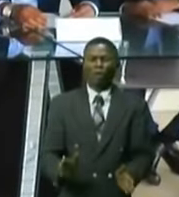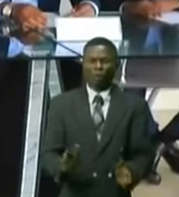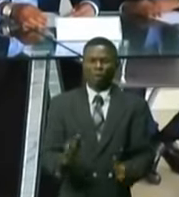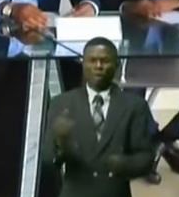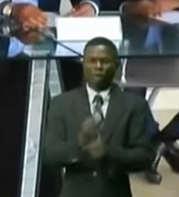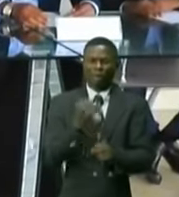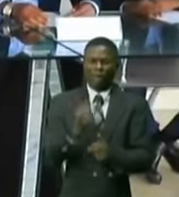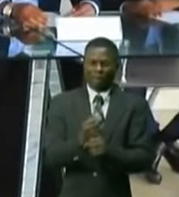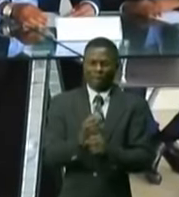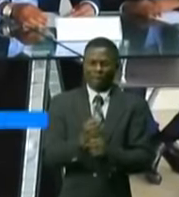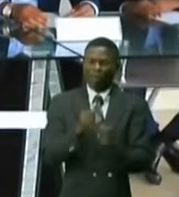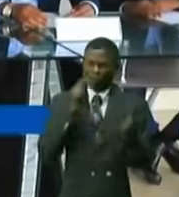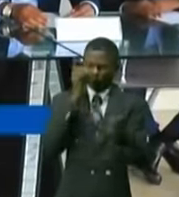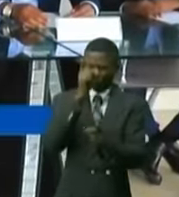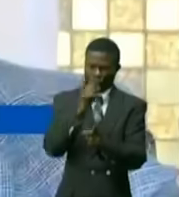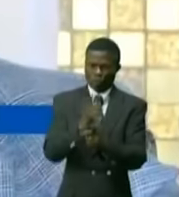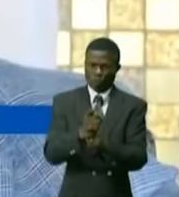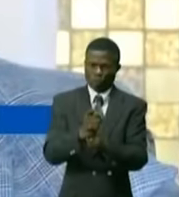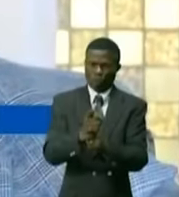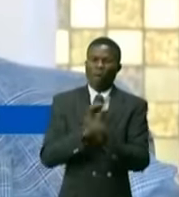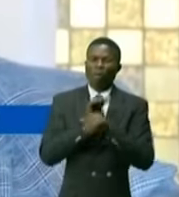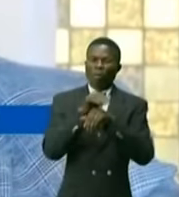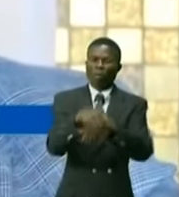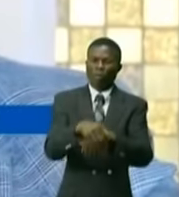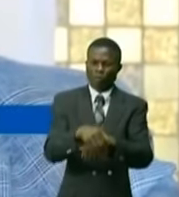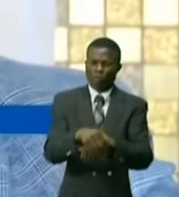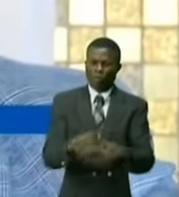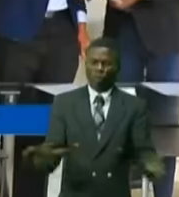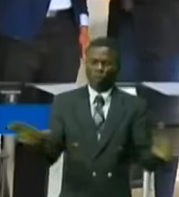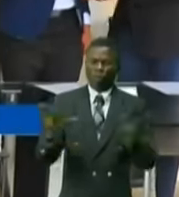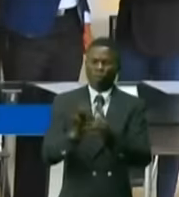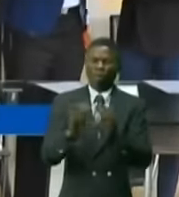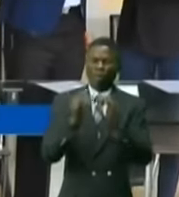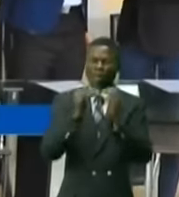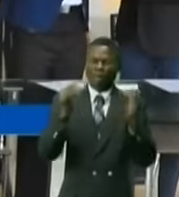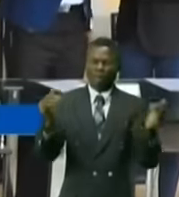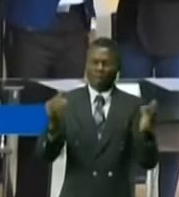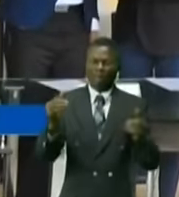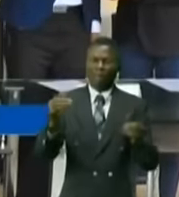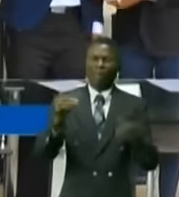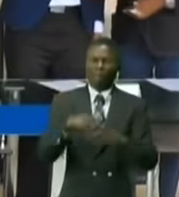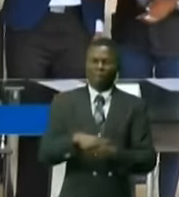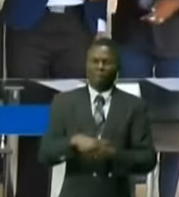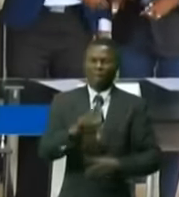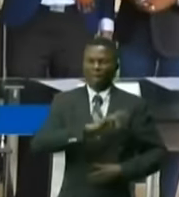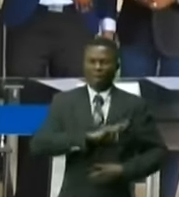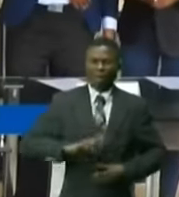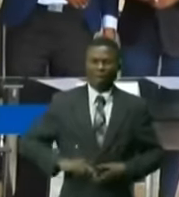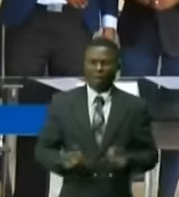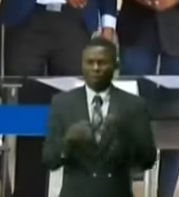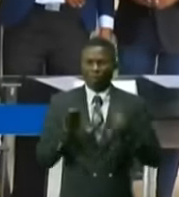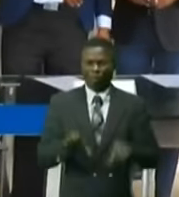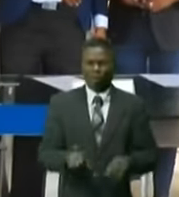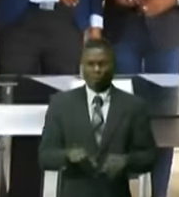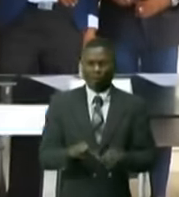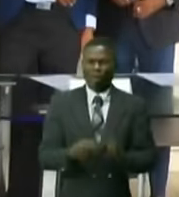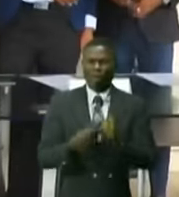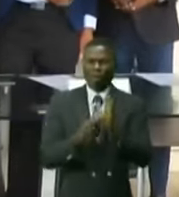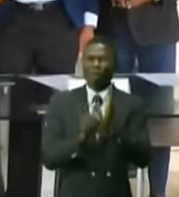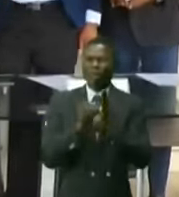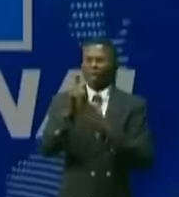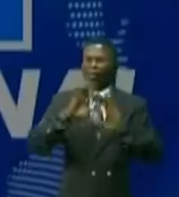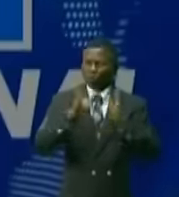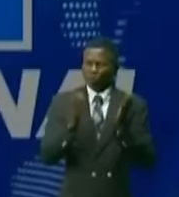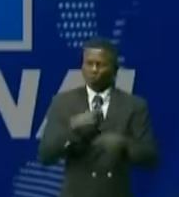en toute objectivité pour participer à la consolidation de la paix en terre congolaise, gage de tout